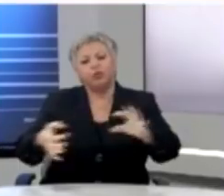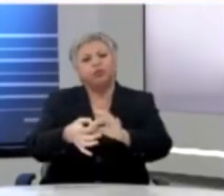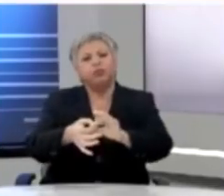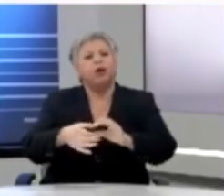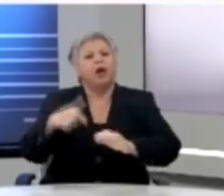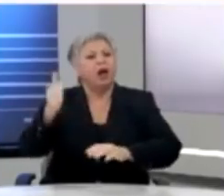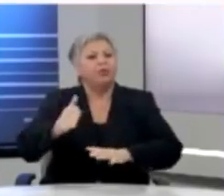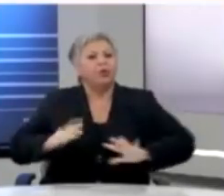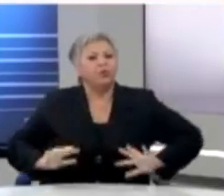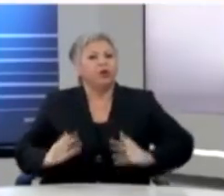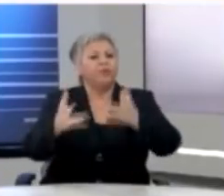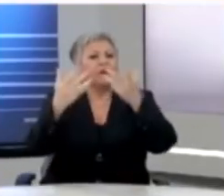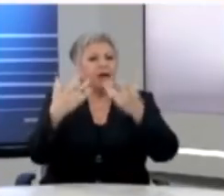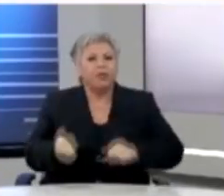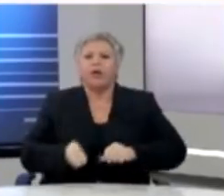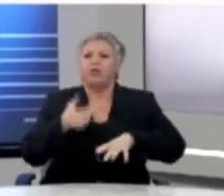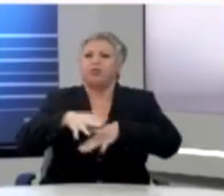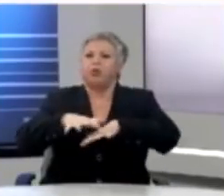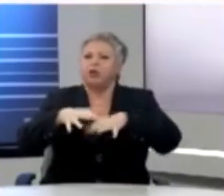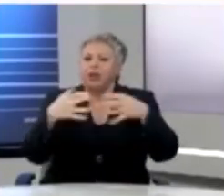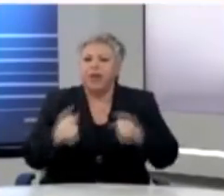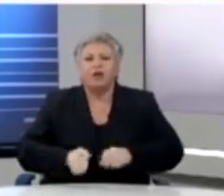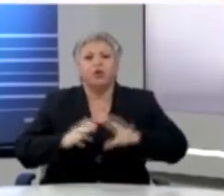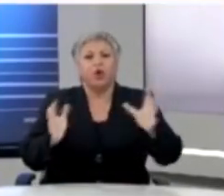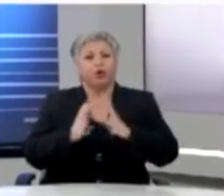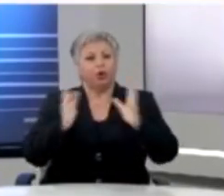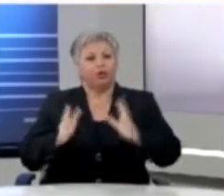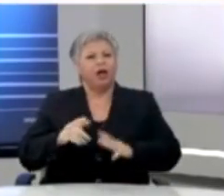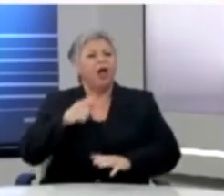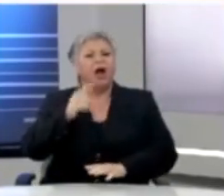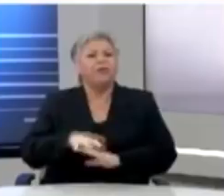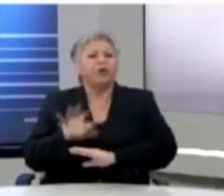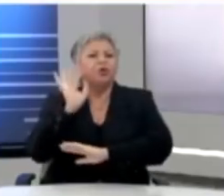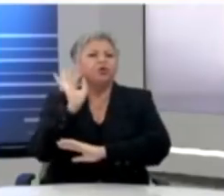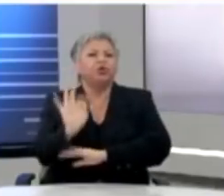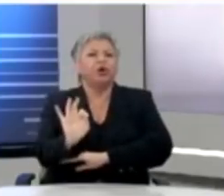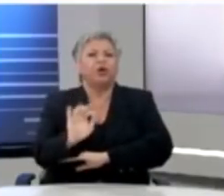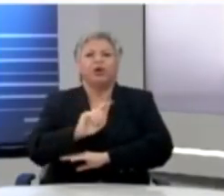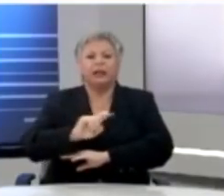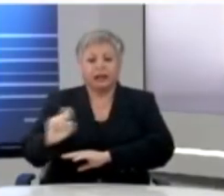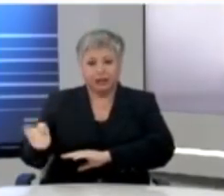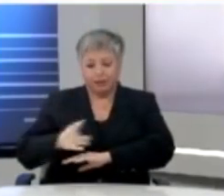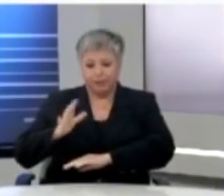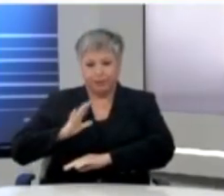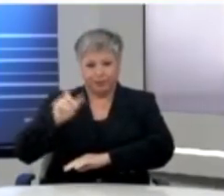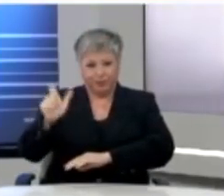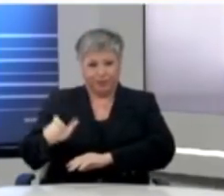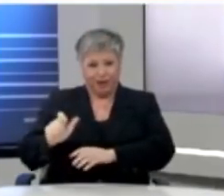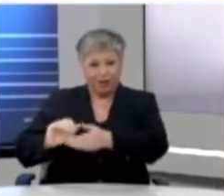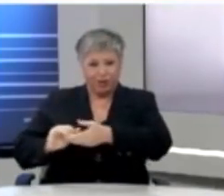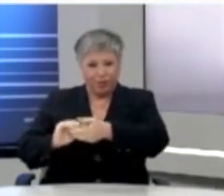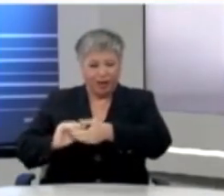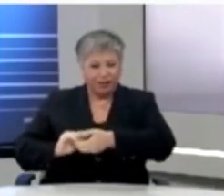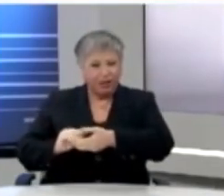τους. Θέλετε να χτυπήσετε τη ζωντανή συμμετοχή των ίδιων των εργαζομένων στις γενικές